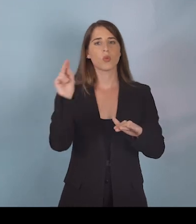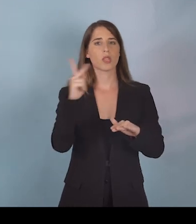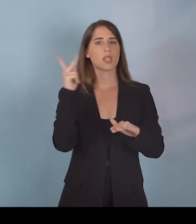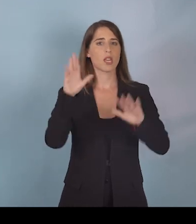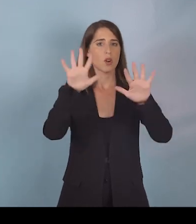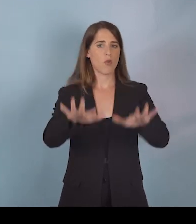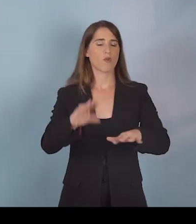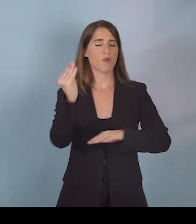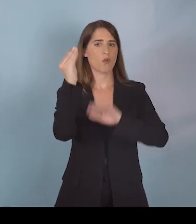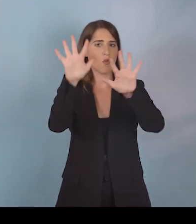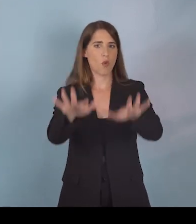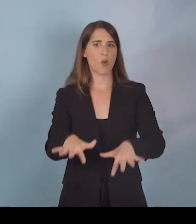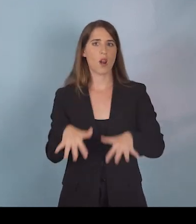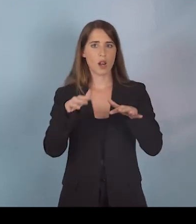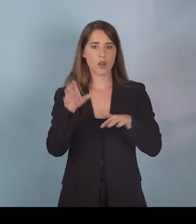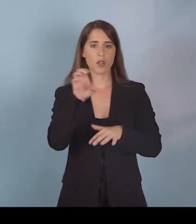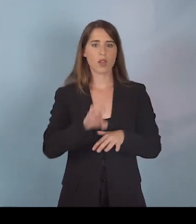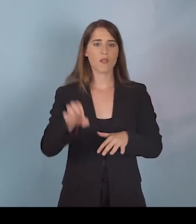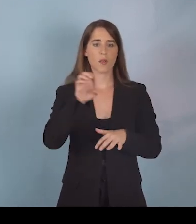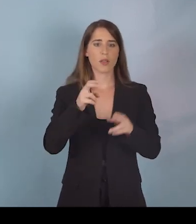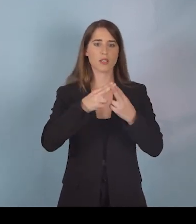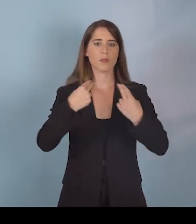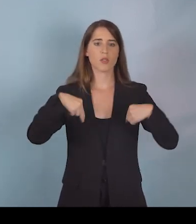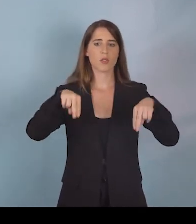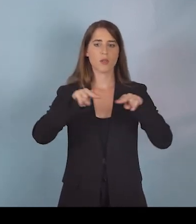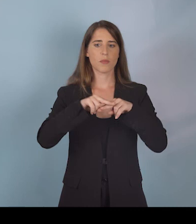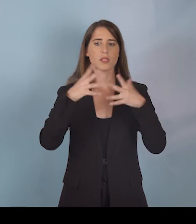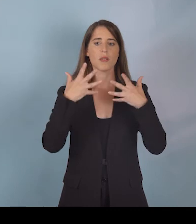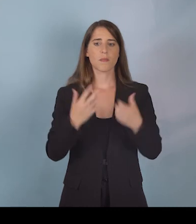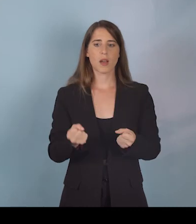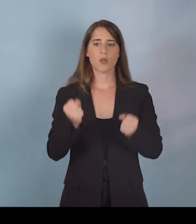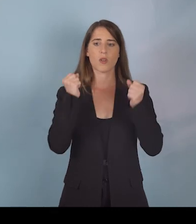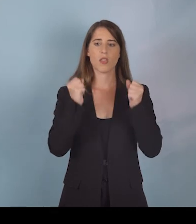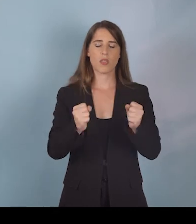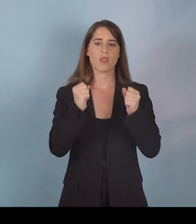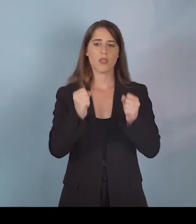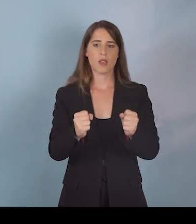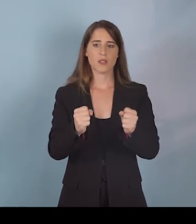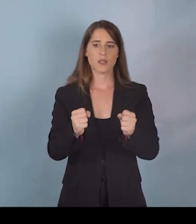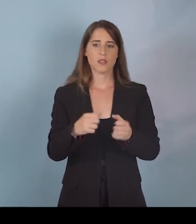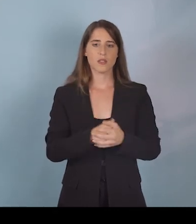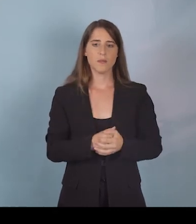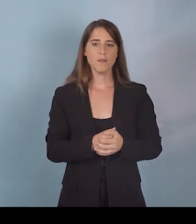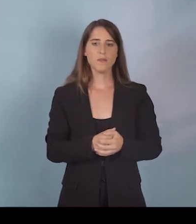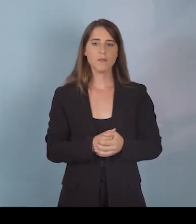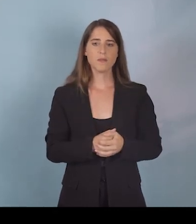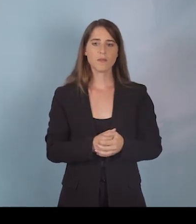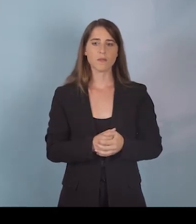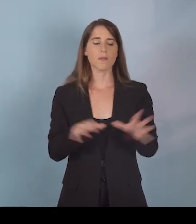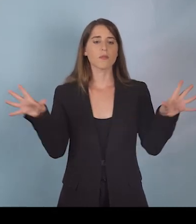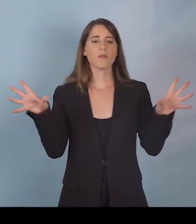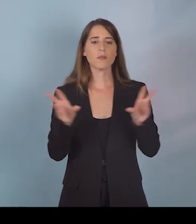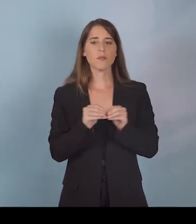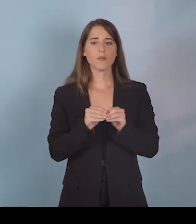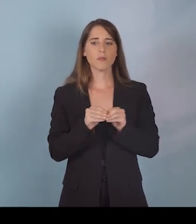και της Ευρωπαϊκής Επιτροπής υπάρχουν νομίζω θέσεις και θα ήθελα να το θέσουμε επιτάπτως και